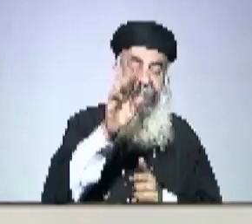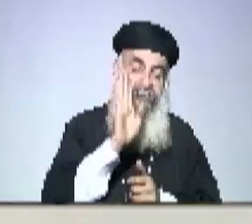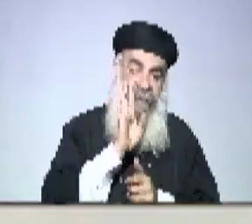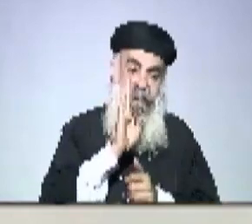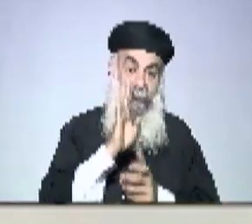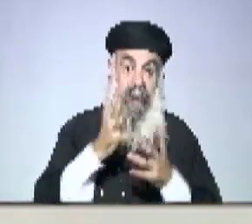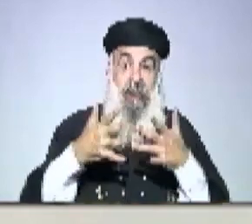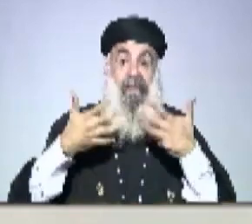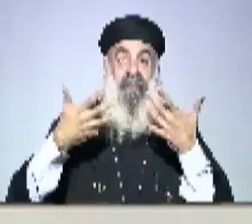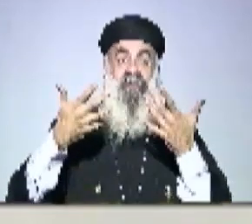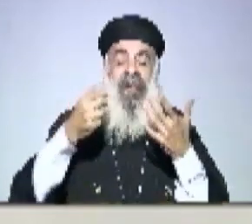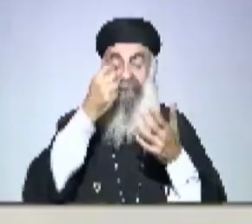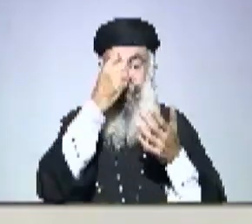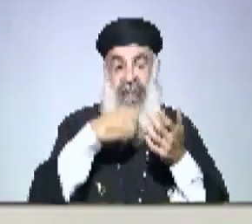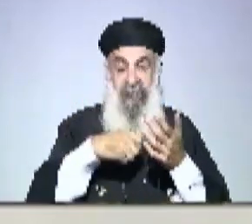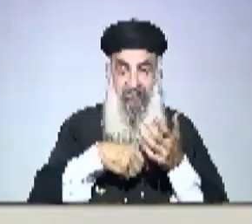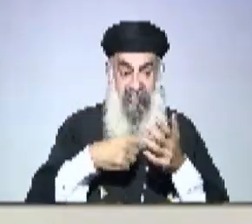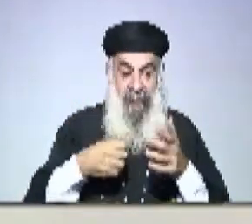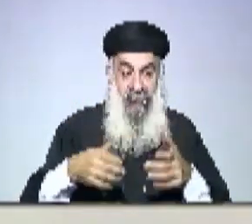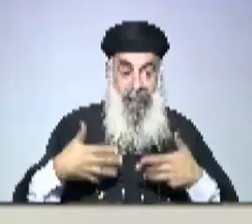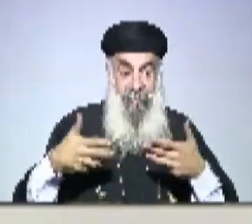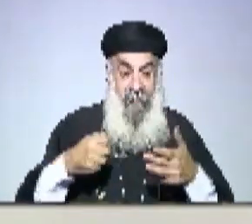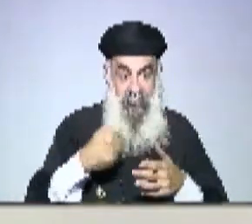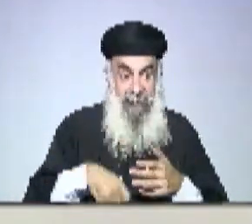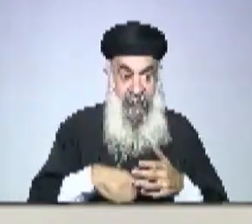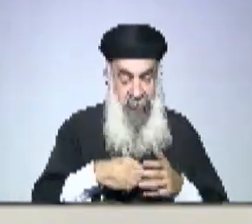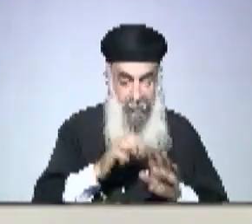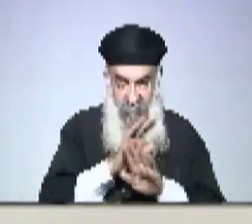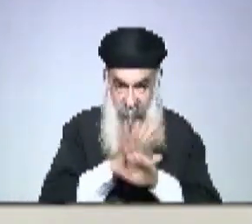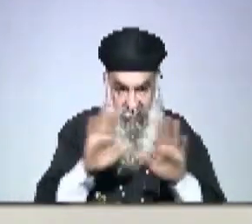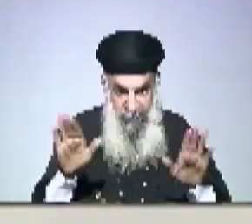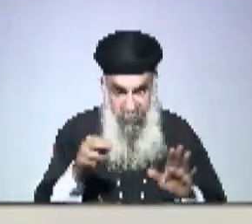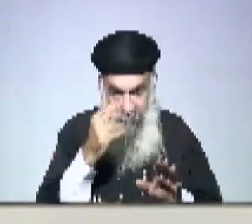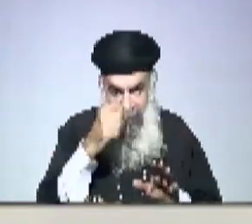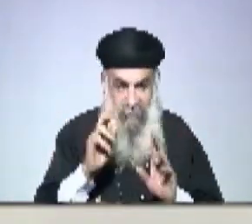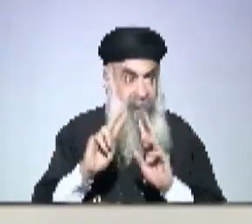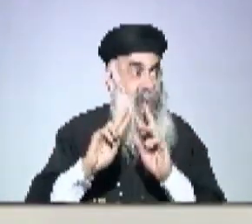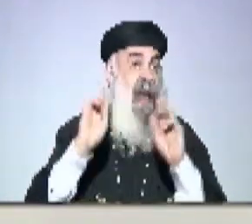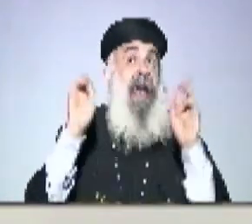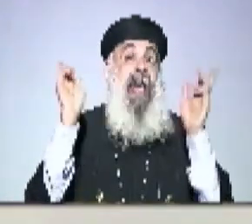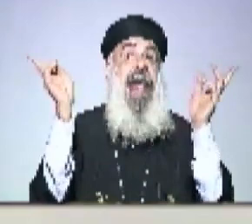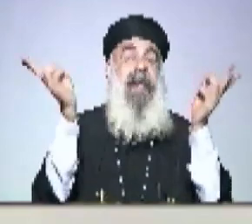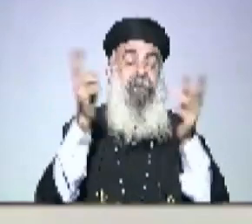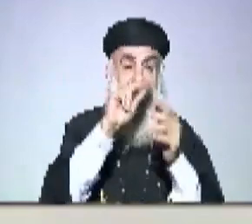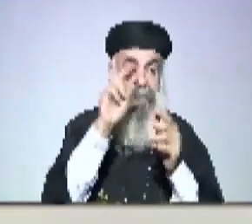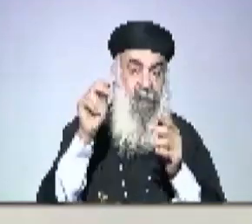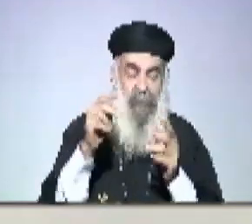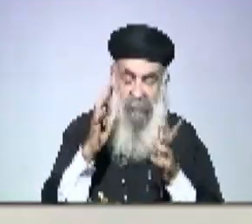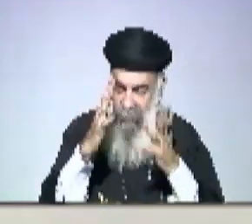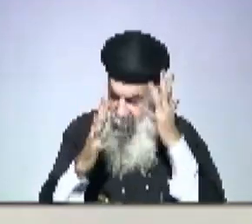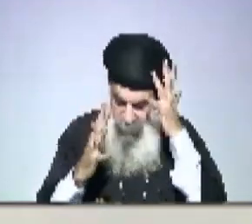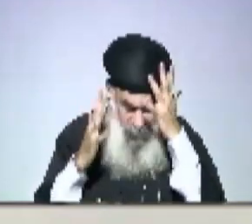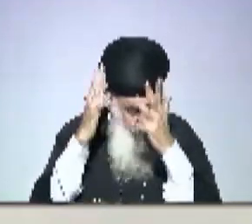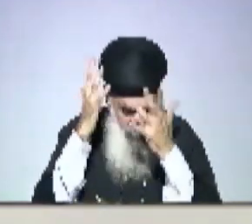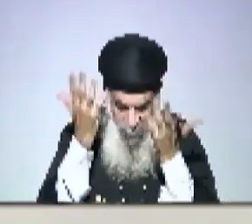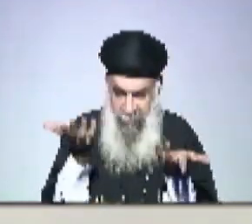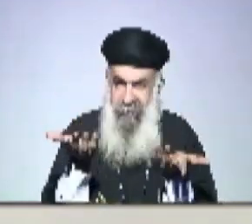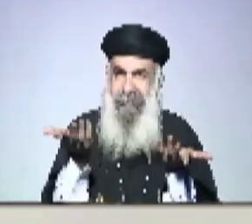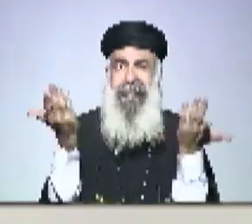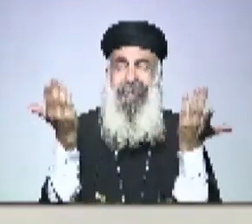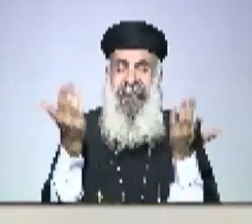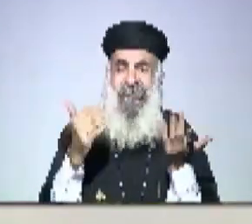فخوره بكنيستها وفرحانه بيها وبتقول احنا مافيش كنيسه في العالم زي كنيستنا ولا اشكك اقول لهم